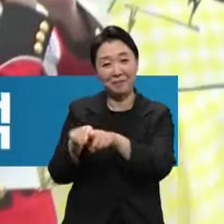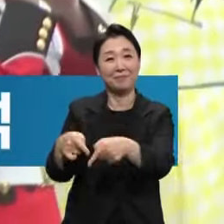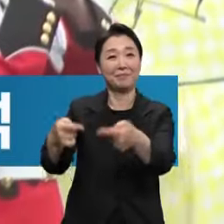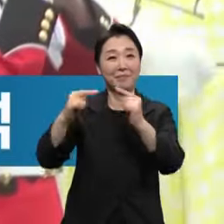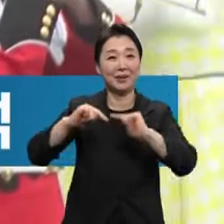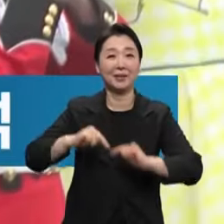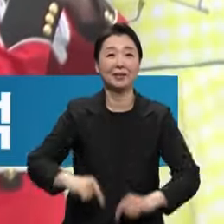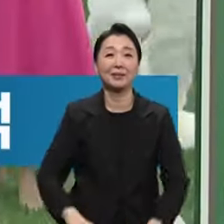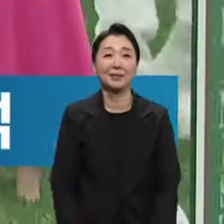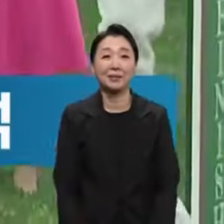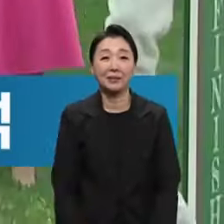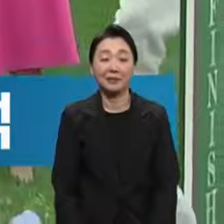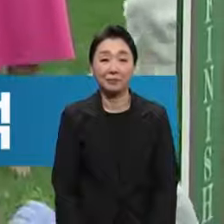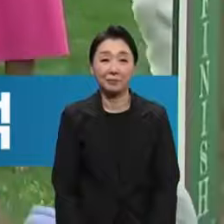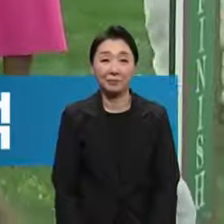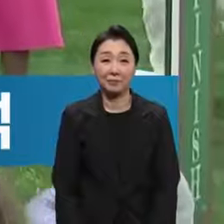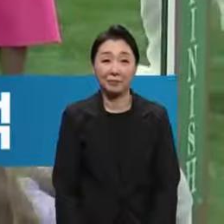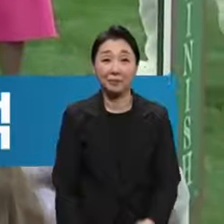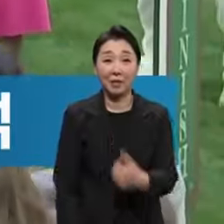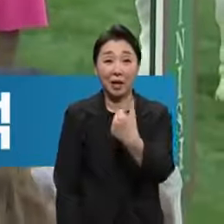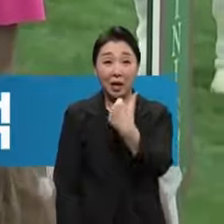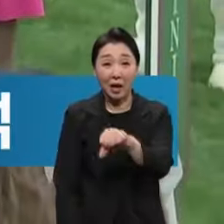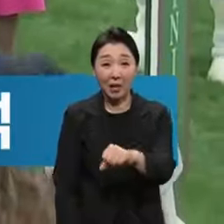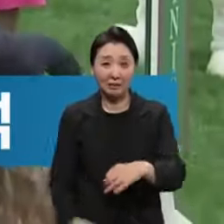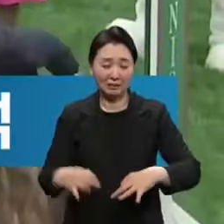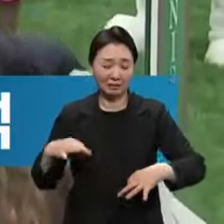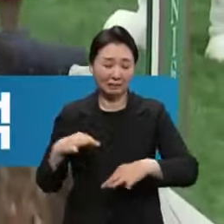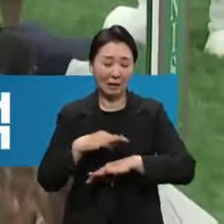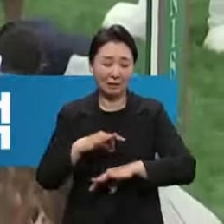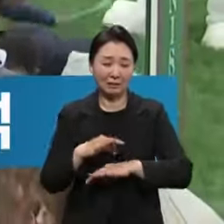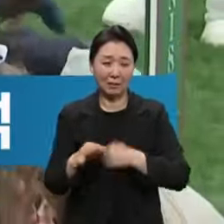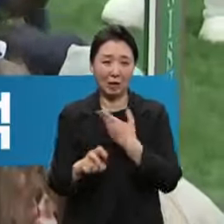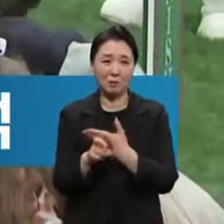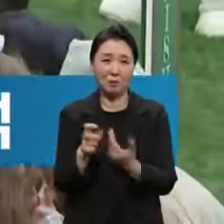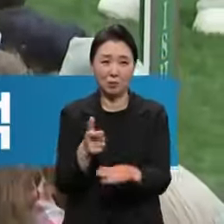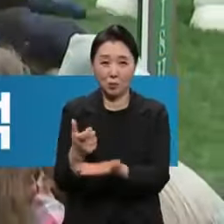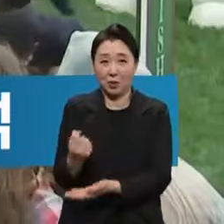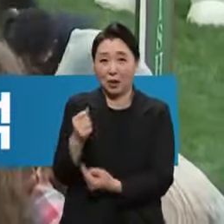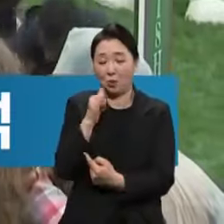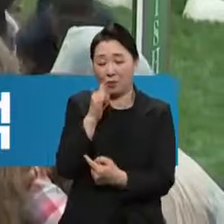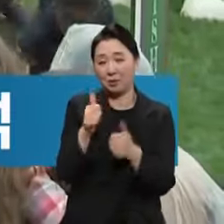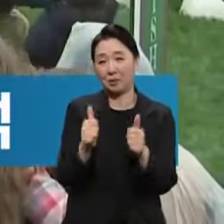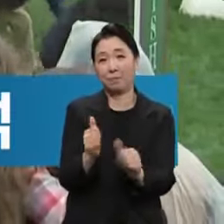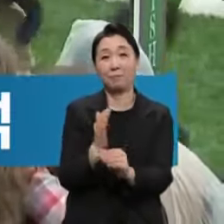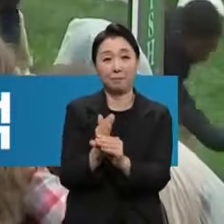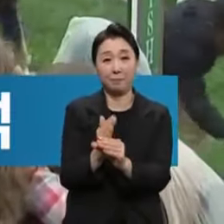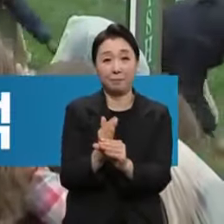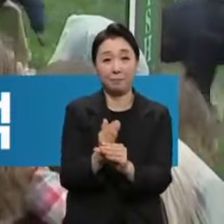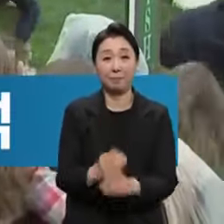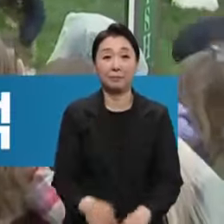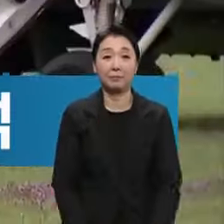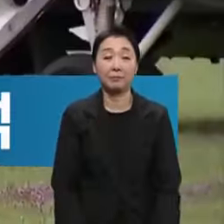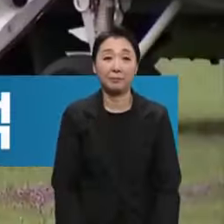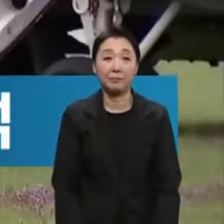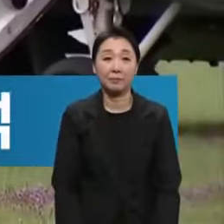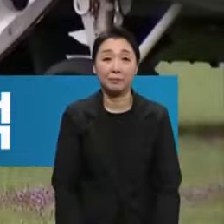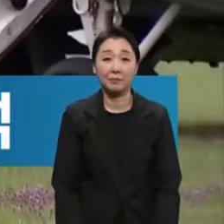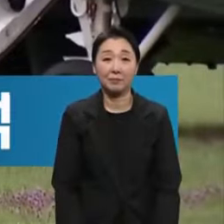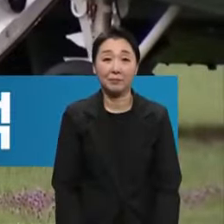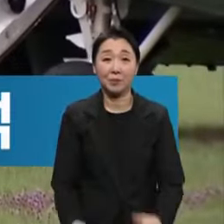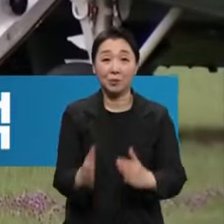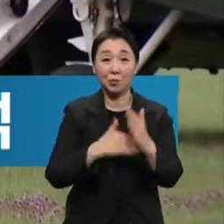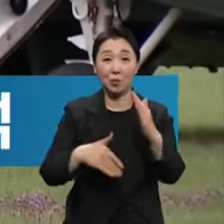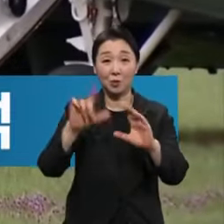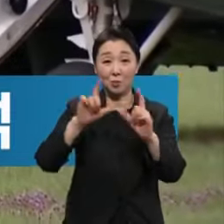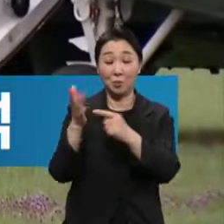참석했습니다. 헌터 바이든은 탈세와 불법 총기 소지 혐의 등으로 재판을 받는 중인데 외신은